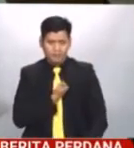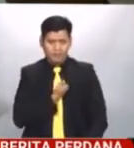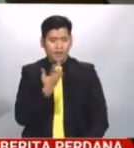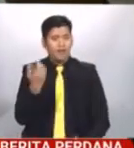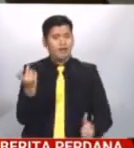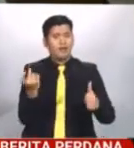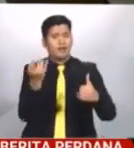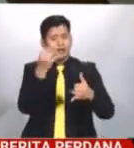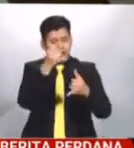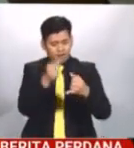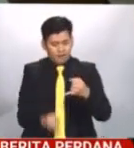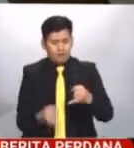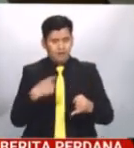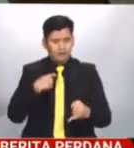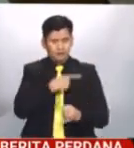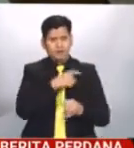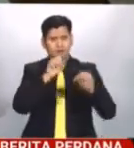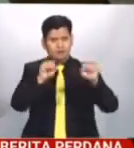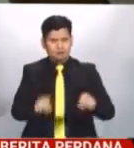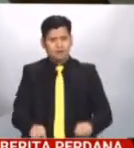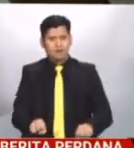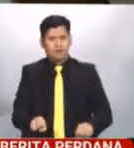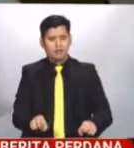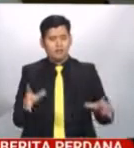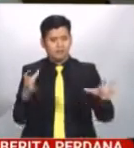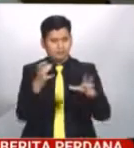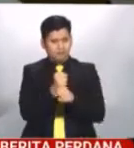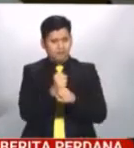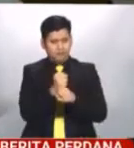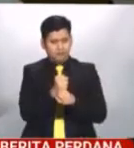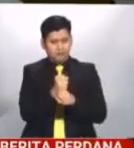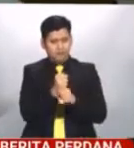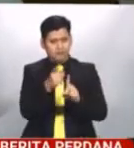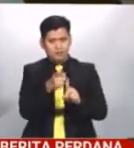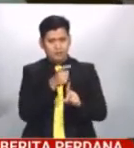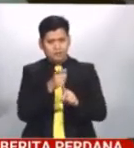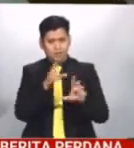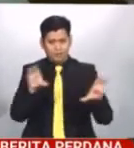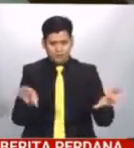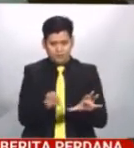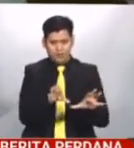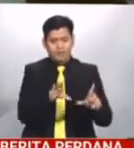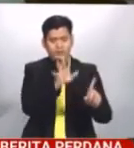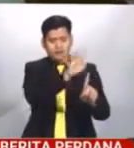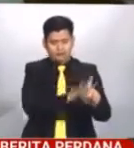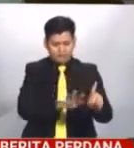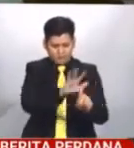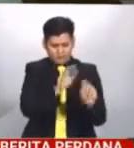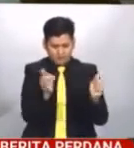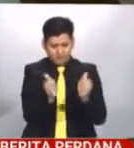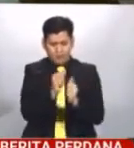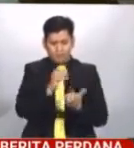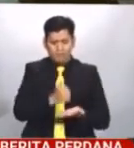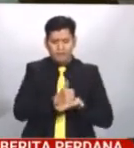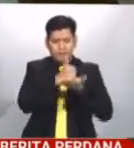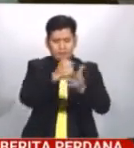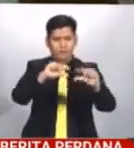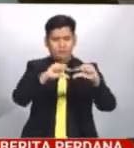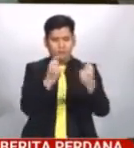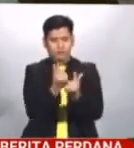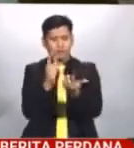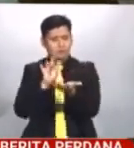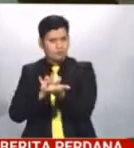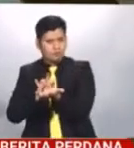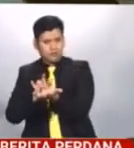Finally we come out yang kita buat menerusi lah. Kita buat screening dulu dengan bantuan medical team dan